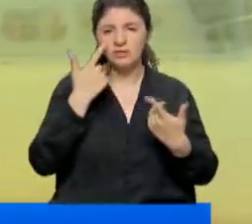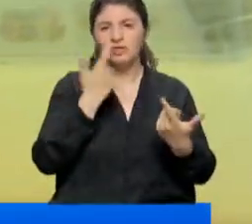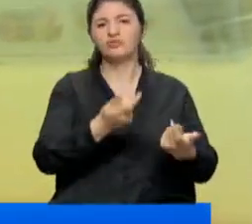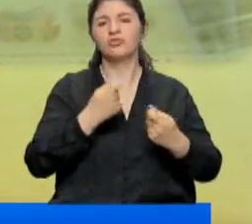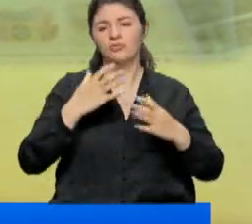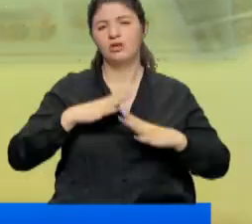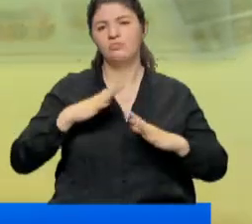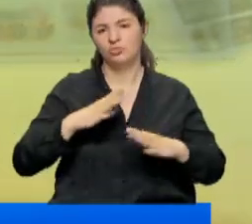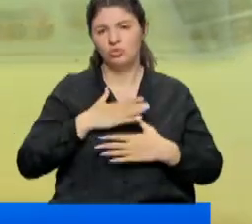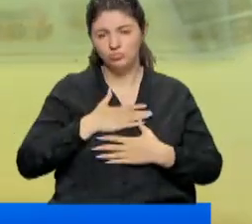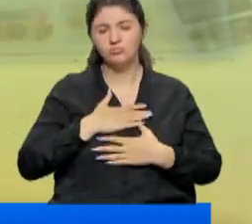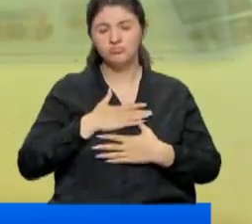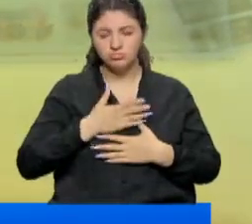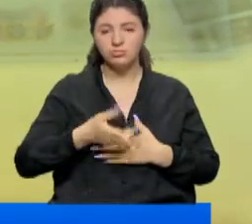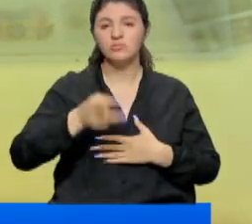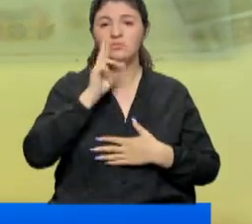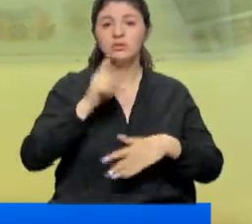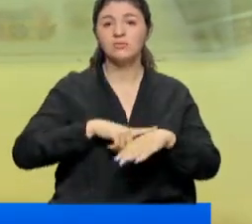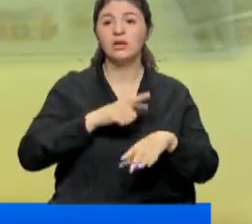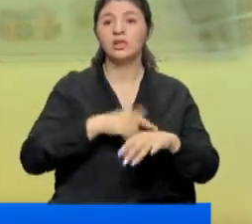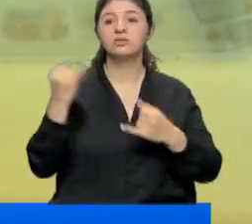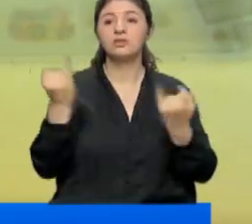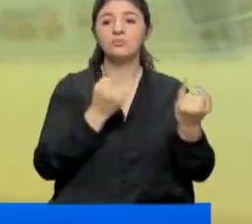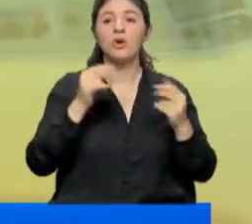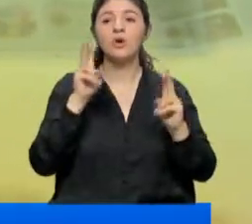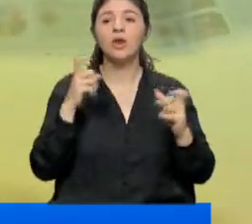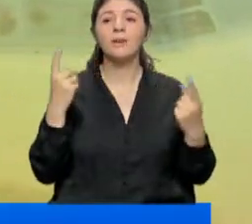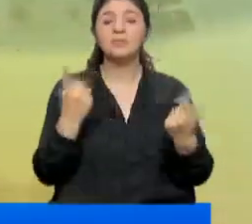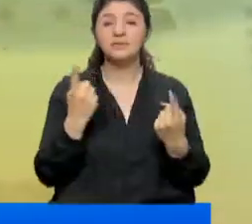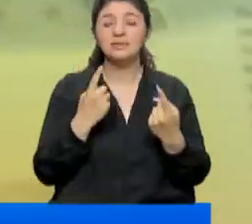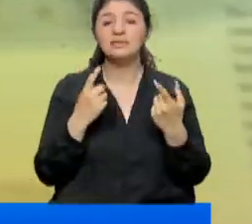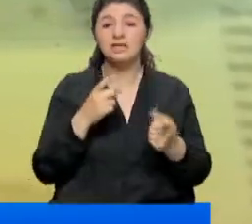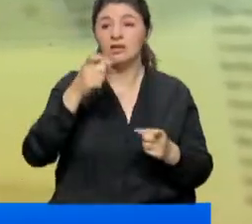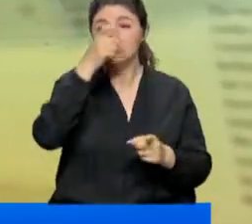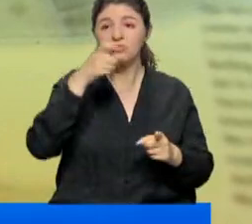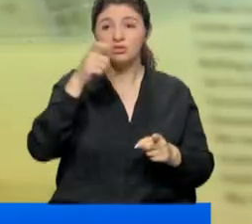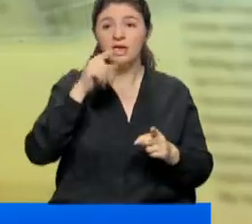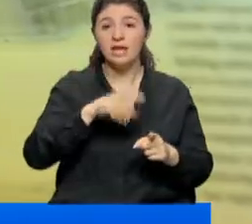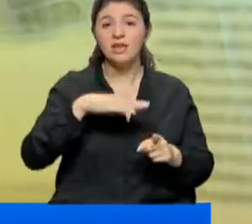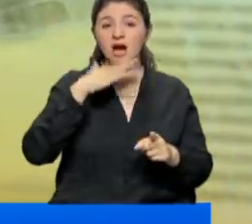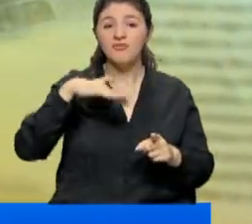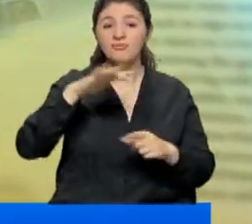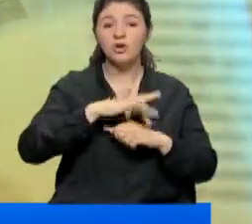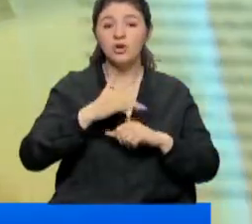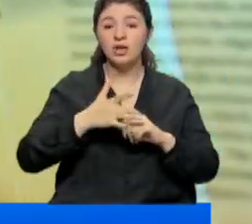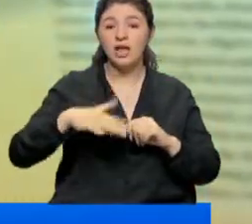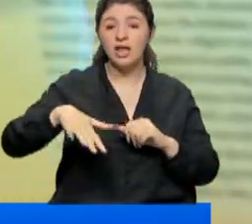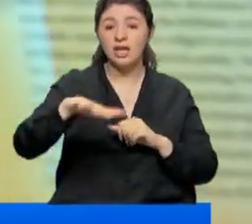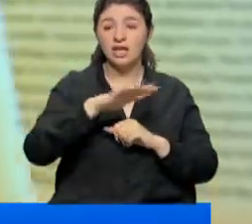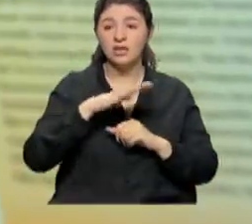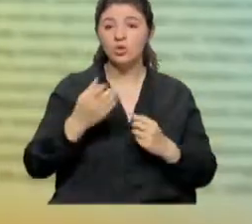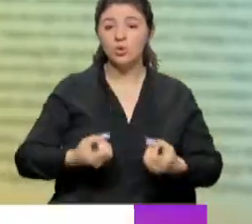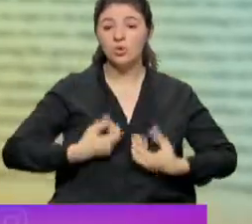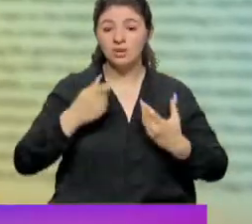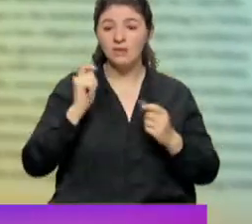dikkat çekmek istiyoruz son zamanlardaki tartışmalı konulardan birisi de Türkiye'nin Avrupa ülkelerinin